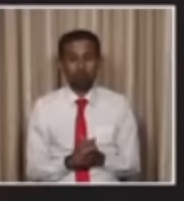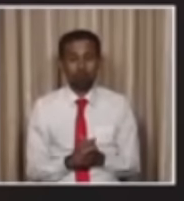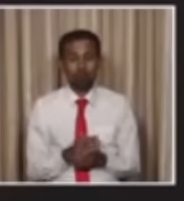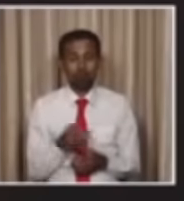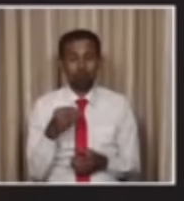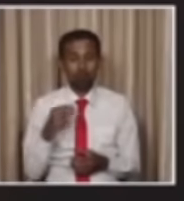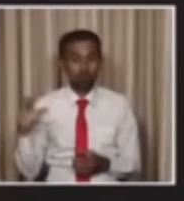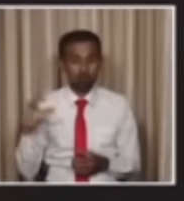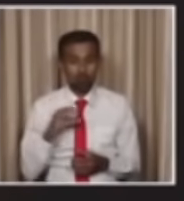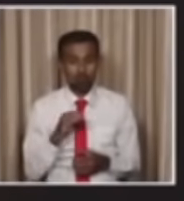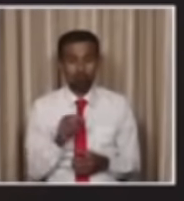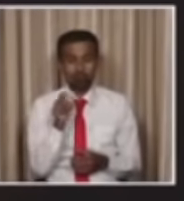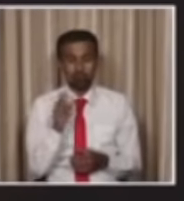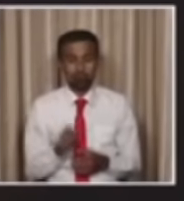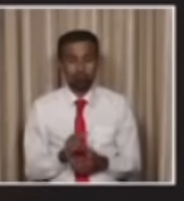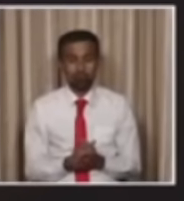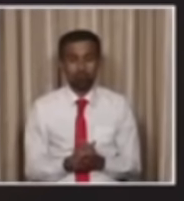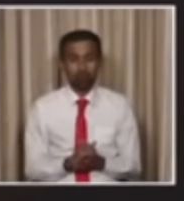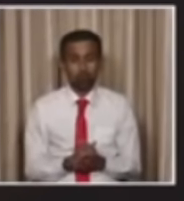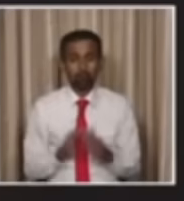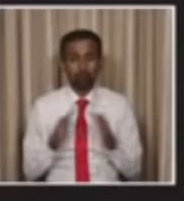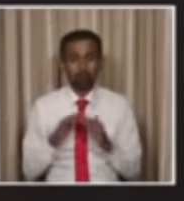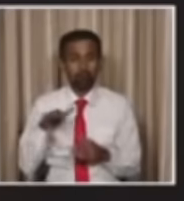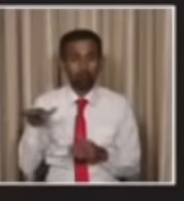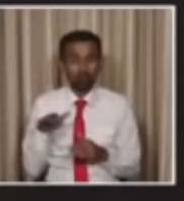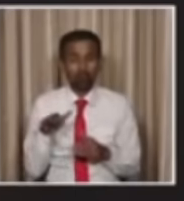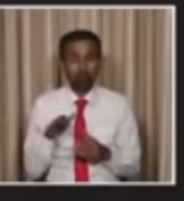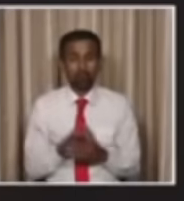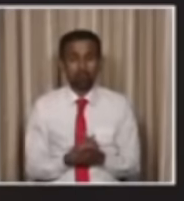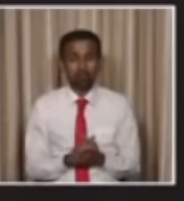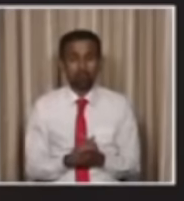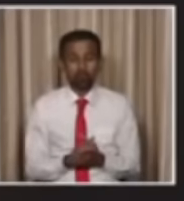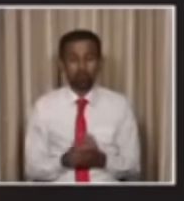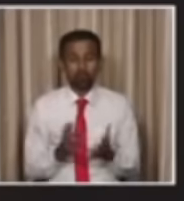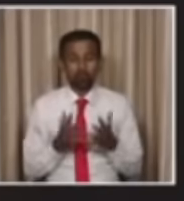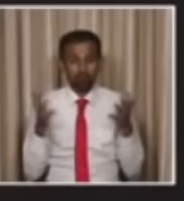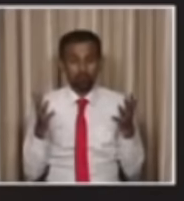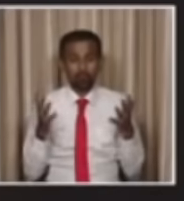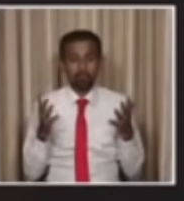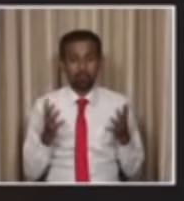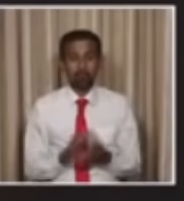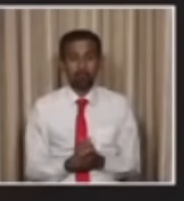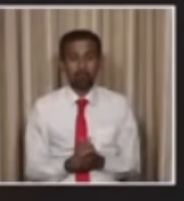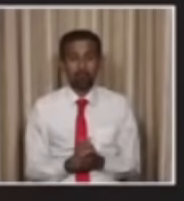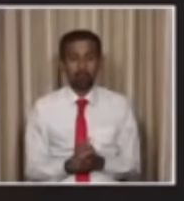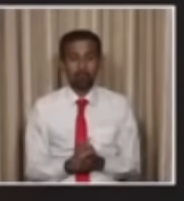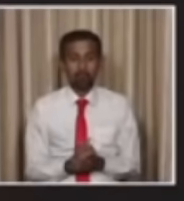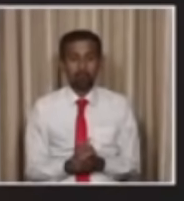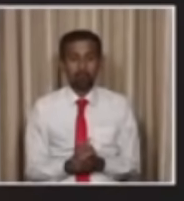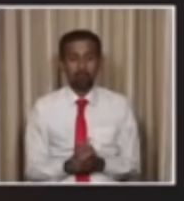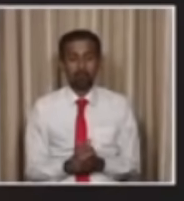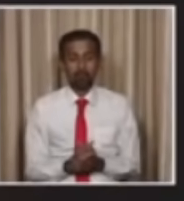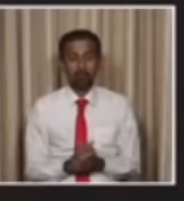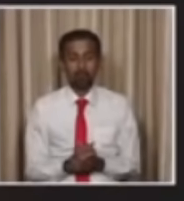ණයගත් ණය හිමියන්ගේ ඒ දේපළ විශාල වශයෙන් ඒ ආපහු අලෙවි කරන